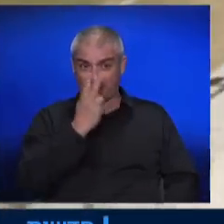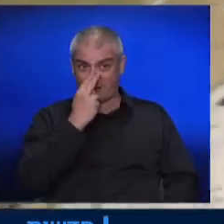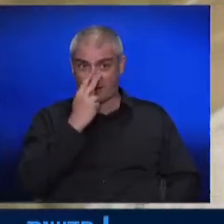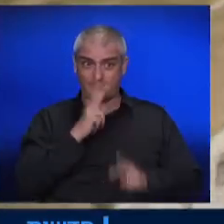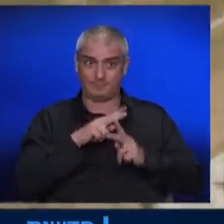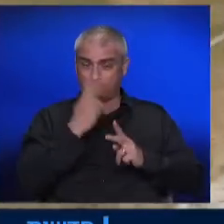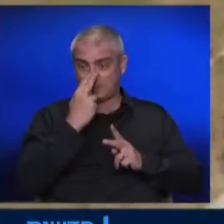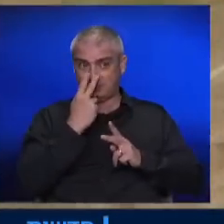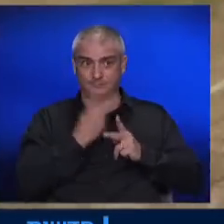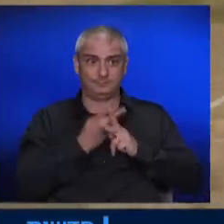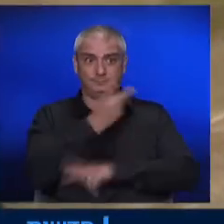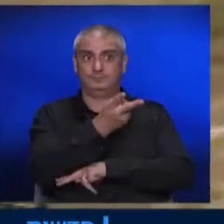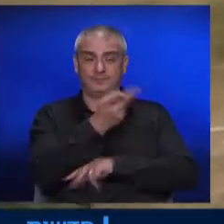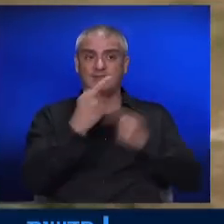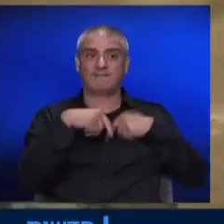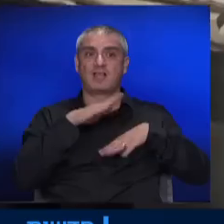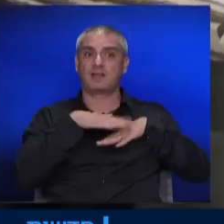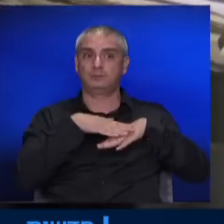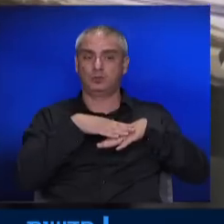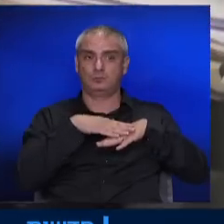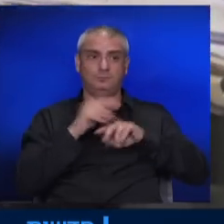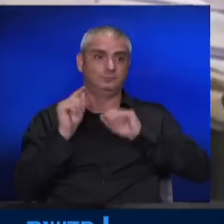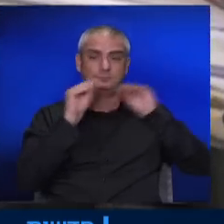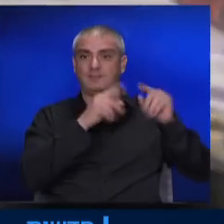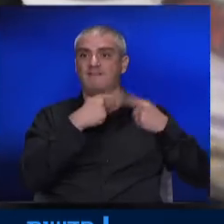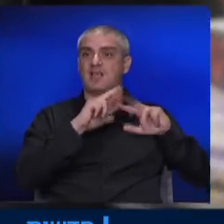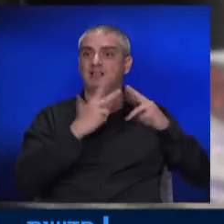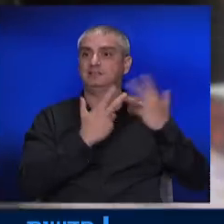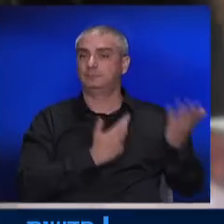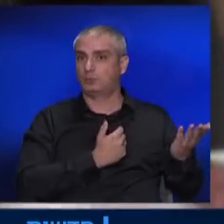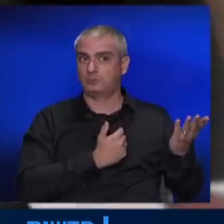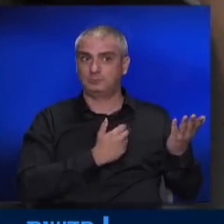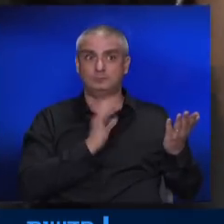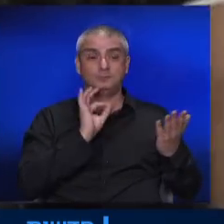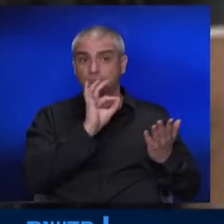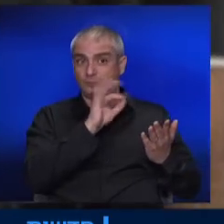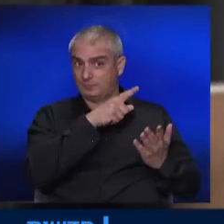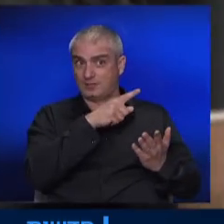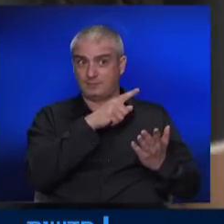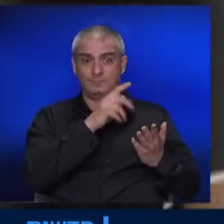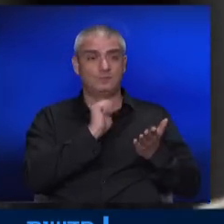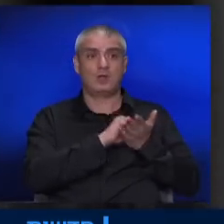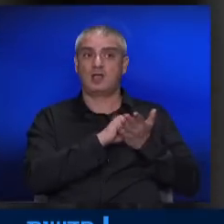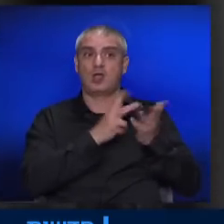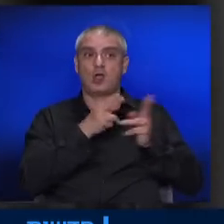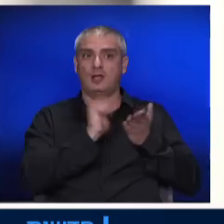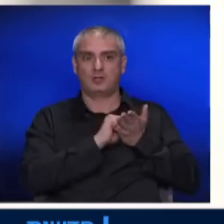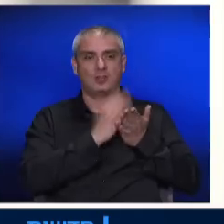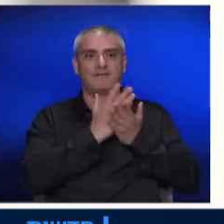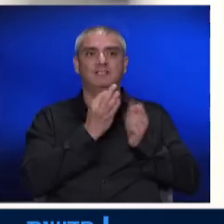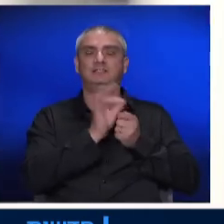לדלג על הוועדה המקצועית, הולכים לוועדה ציבורית. למענם, עורך העיתון כולנס, שרפו כבר כמה פעמים את